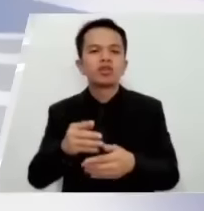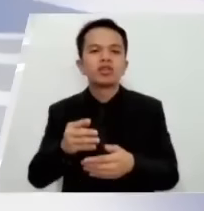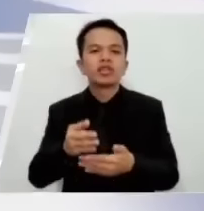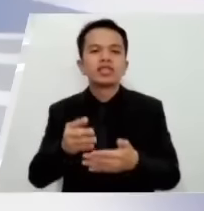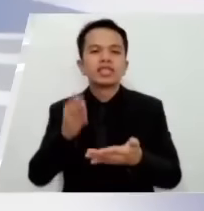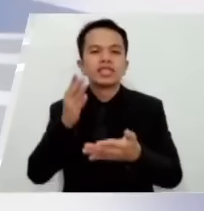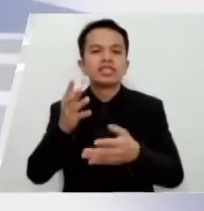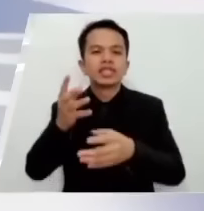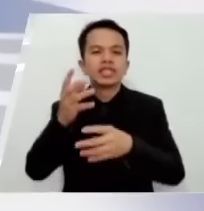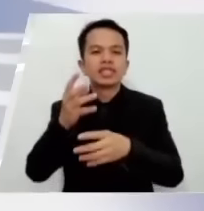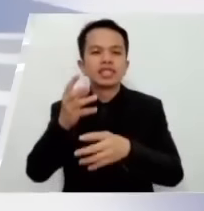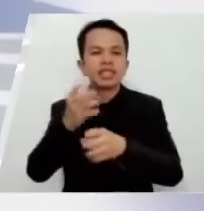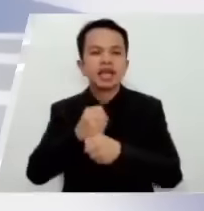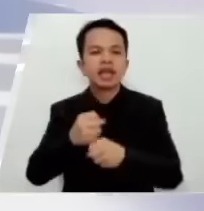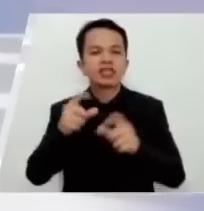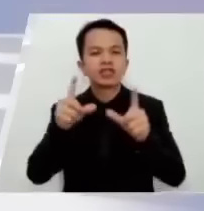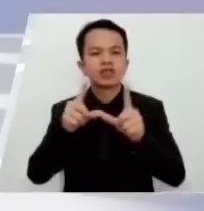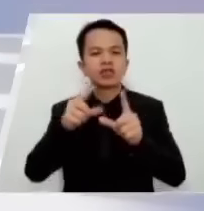sa